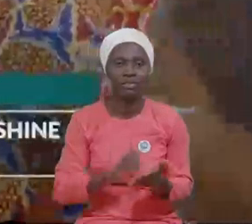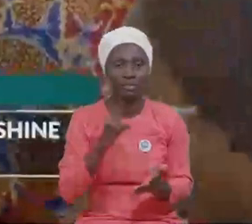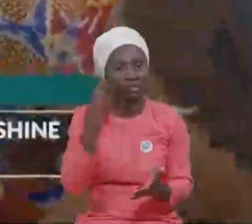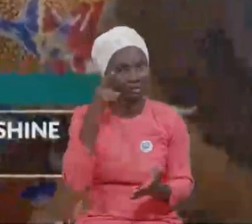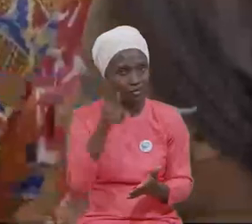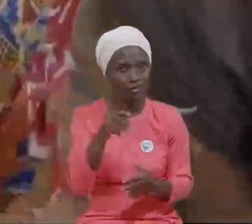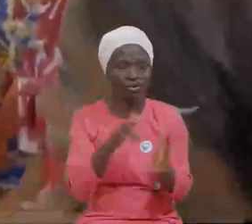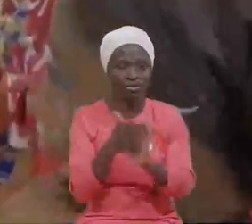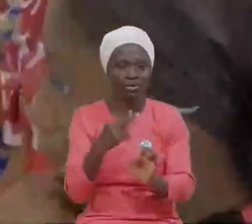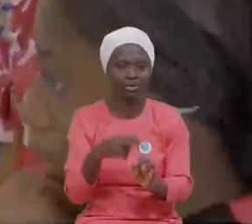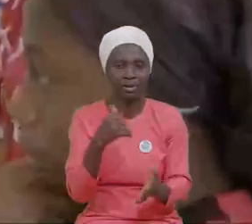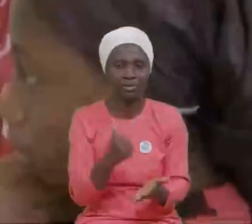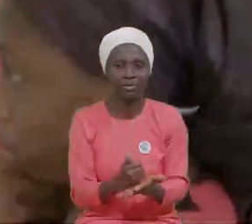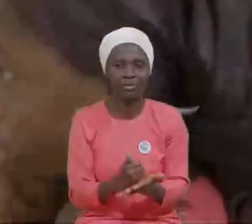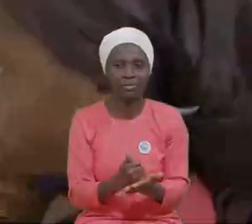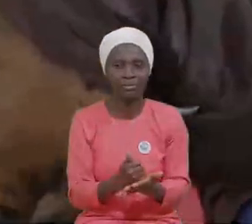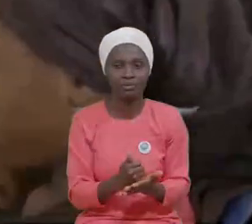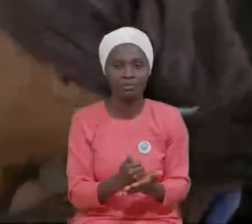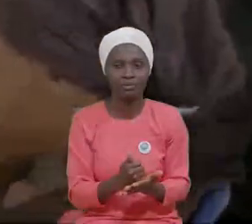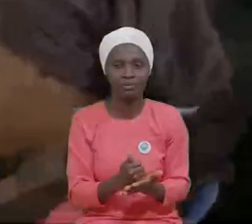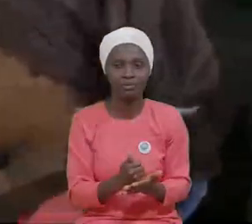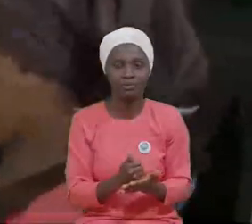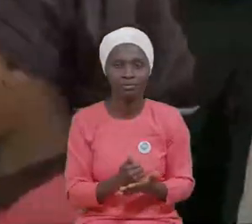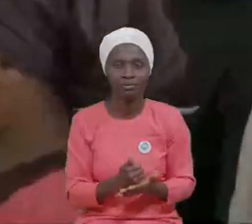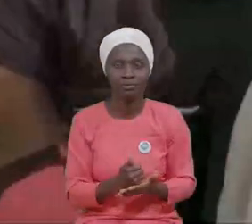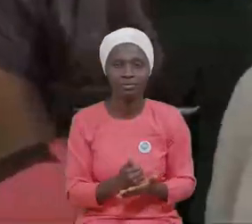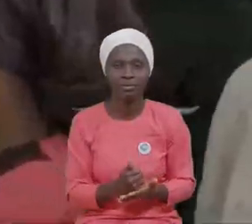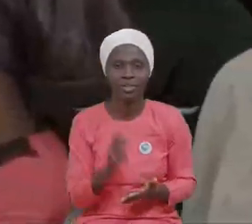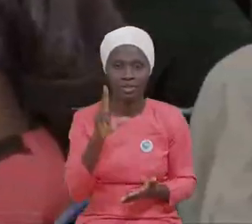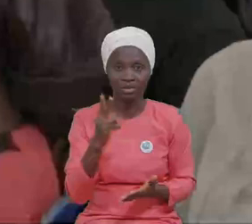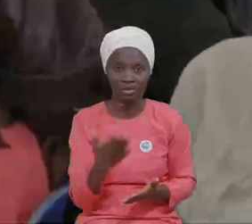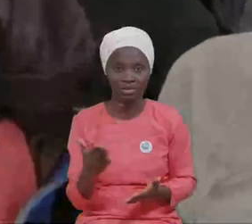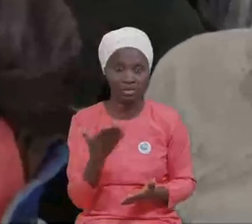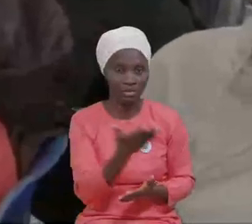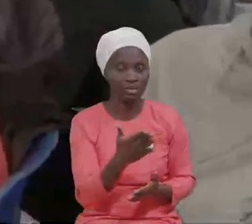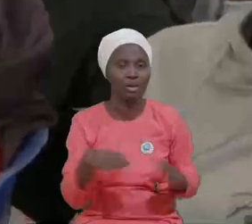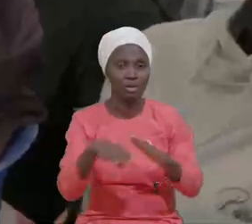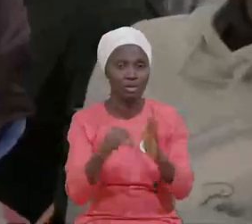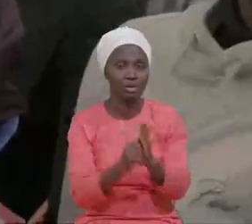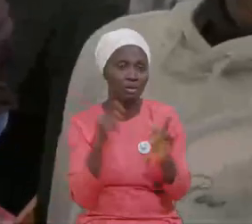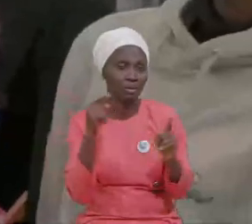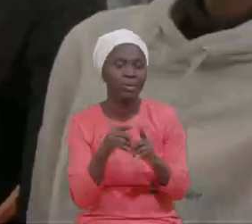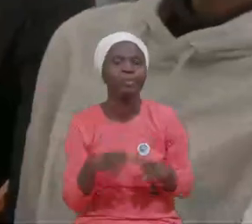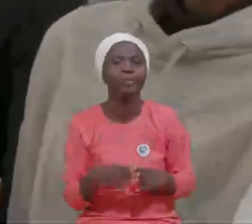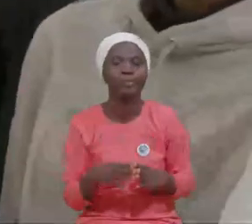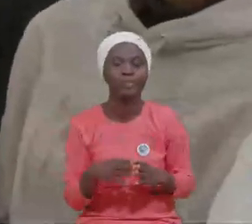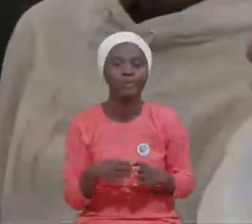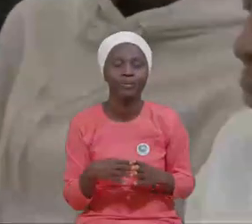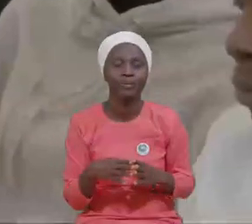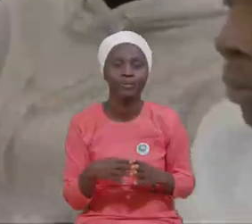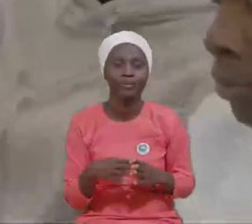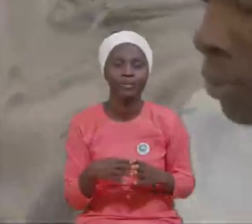C'est pour toi au nom de Jésus. Nous allons voir trois éléments dans le premier point. Dans ce commandement